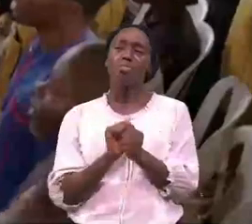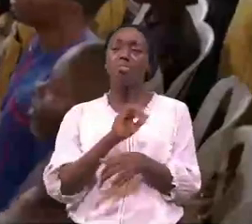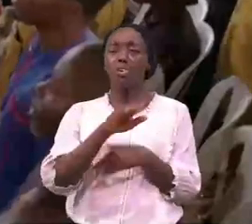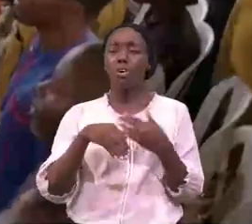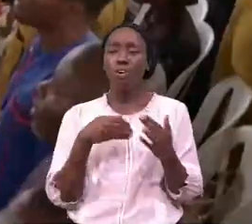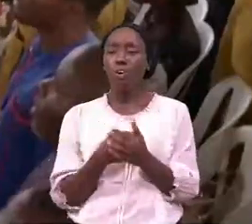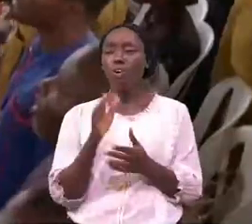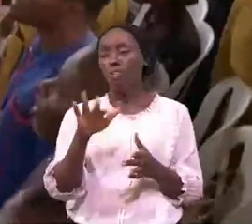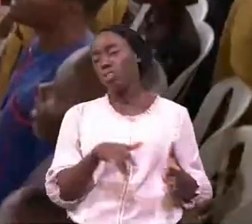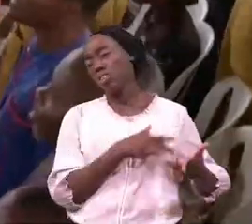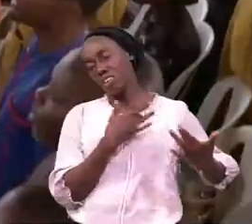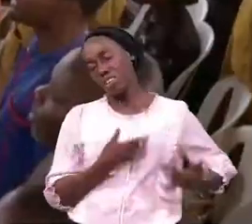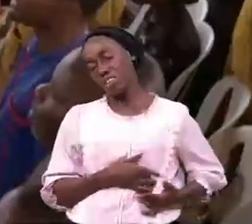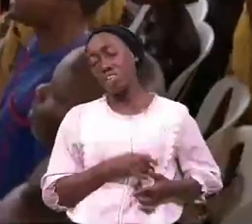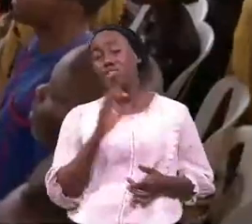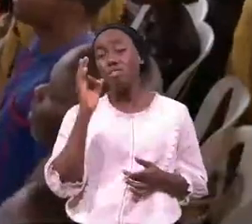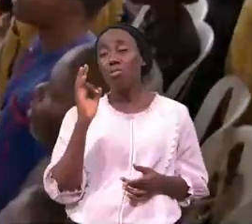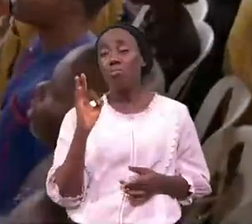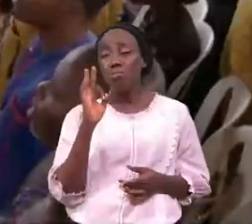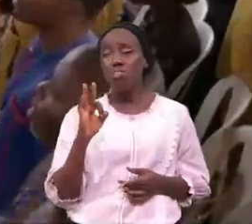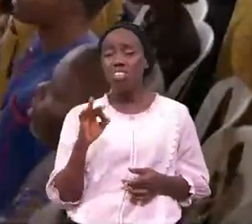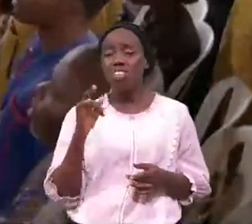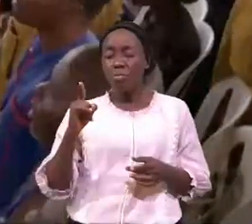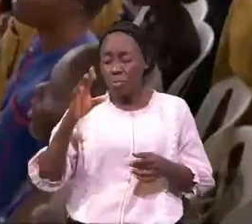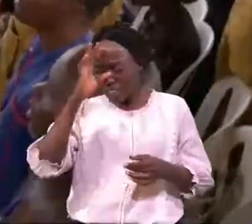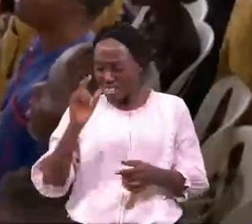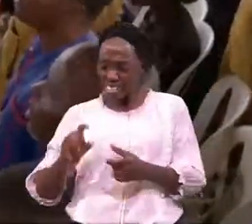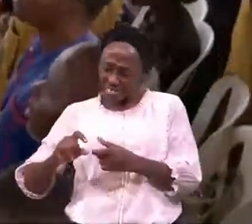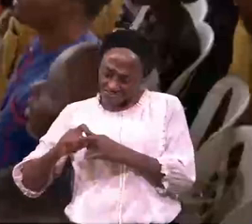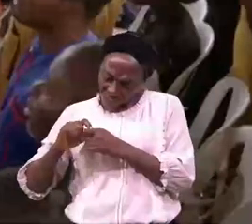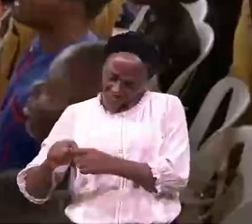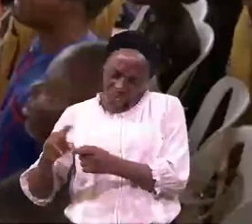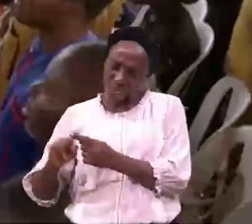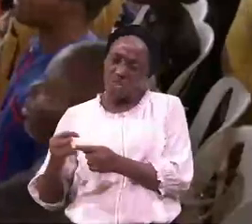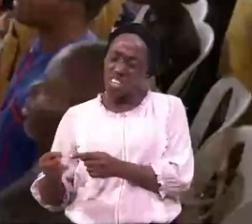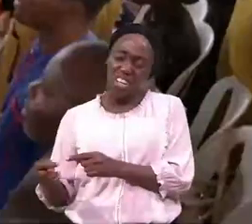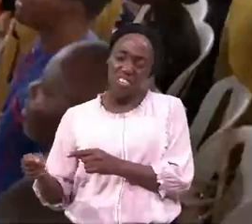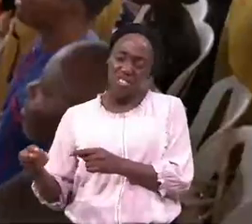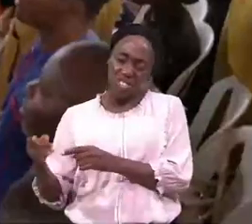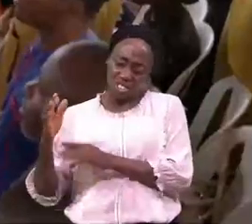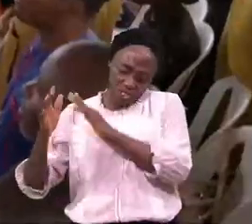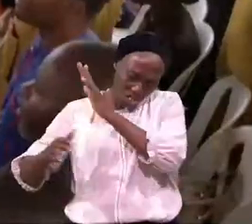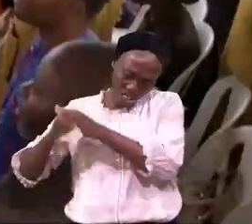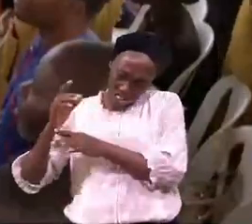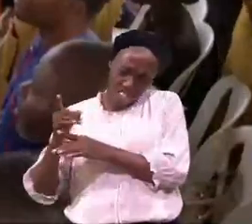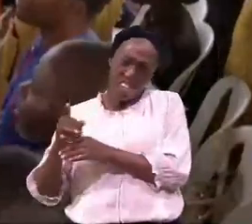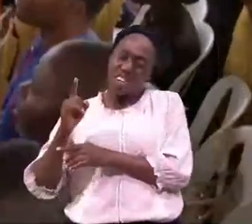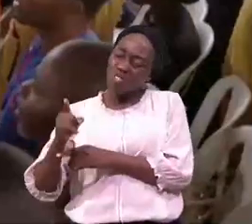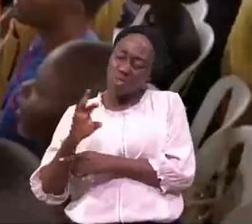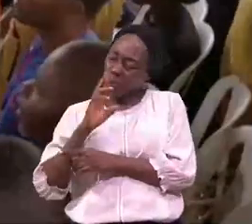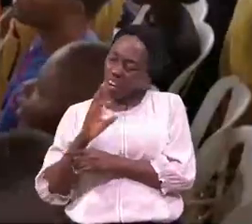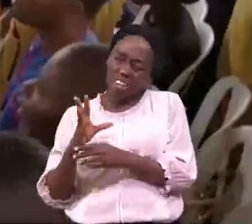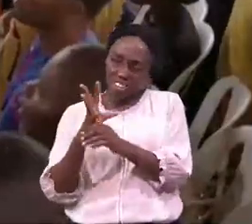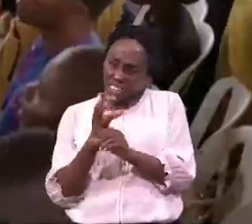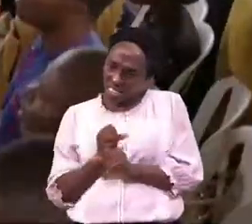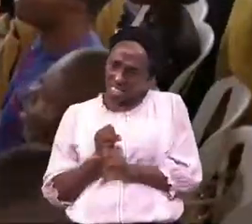Tu prêches comme un mourant à une génération mourante. Tu reçois maintenant.